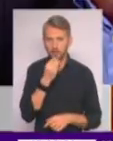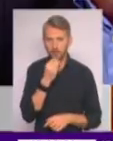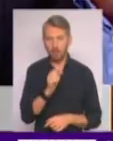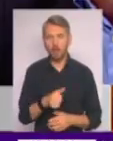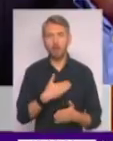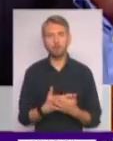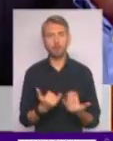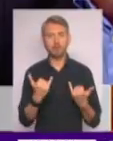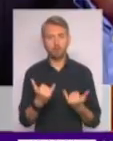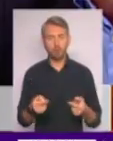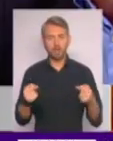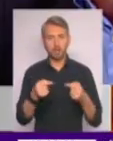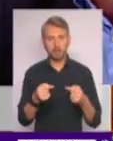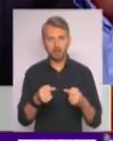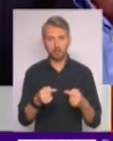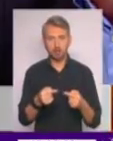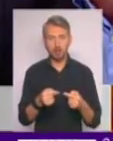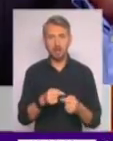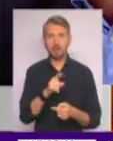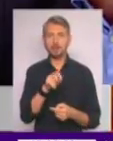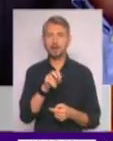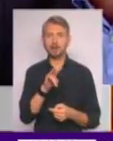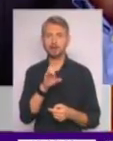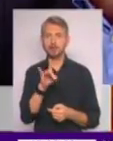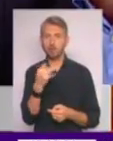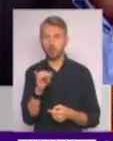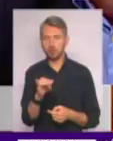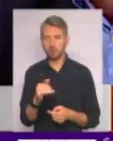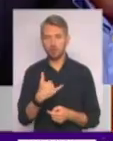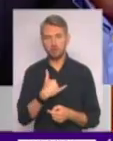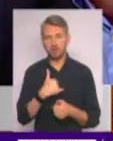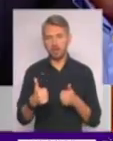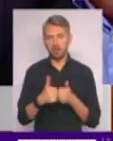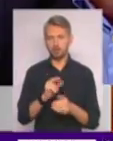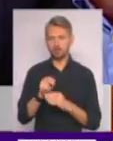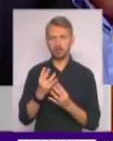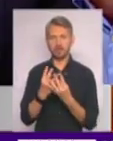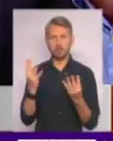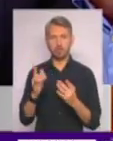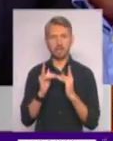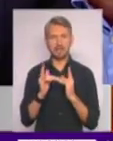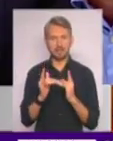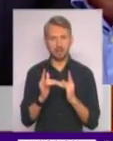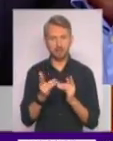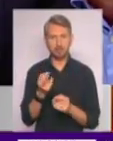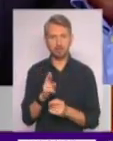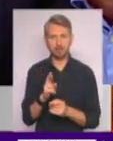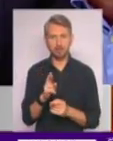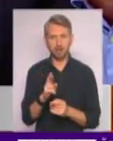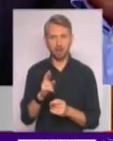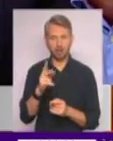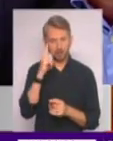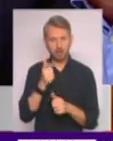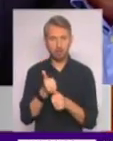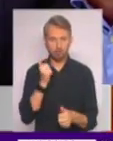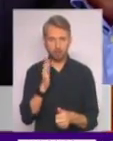вот сегодня конкретно Зеленстрой, у меня рядышком через забор интернат для слабоумных, будем